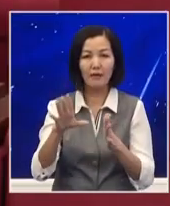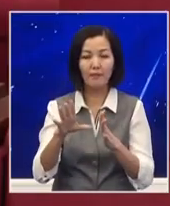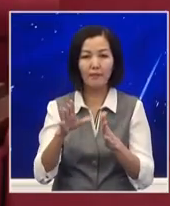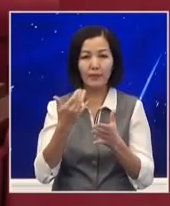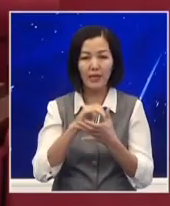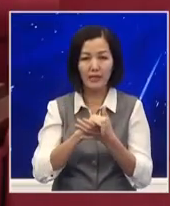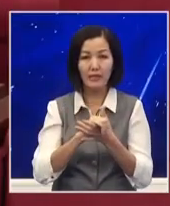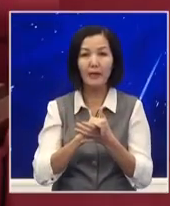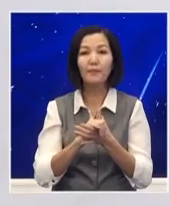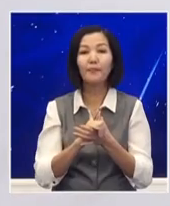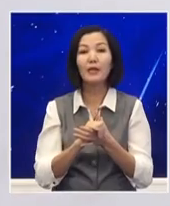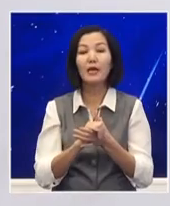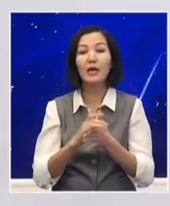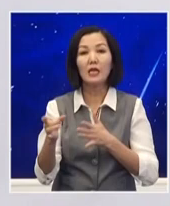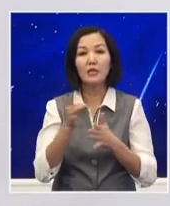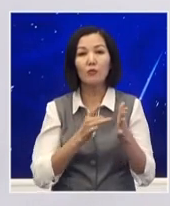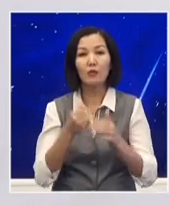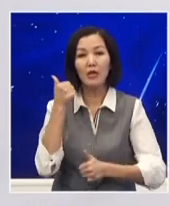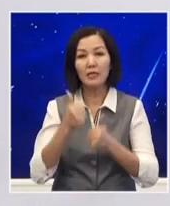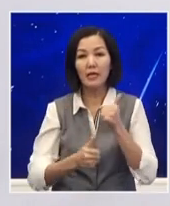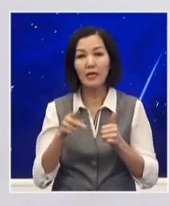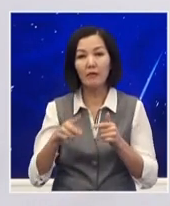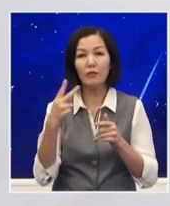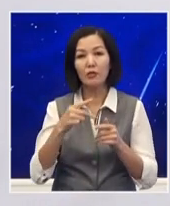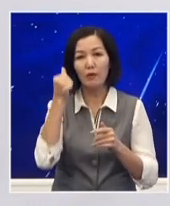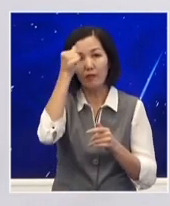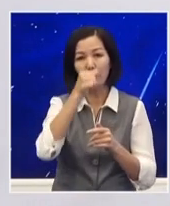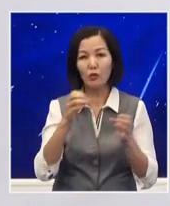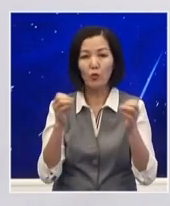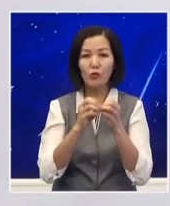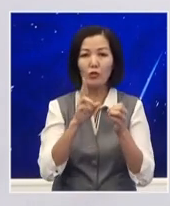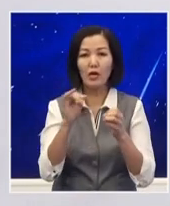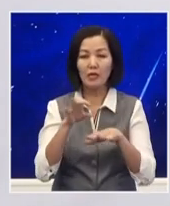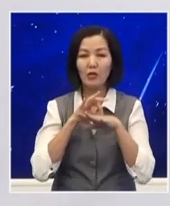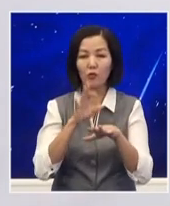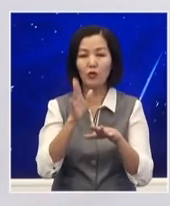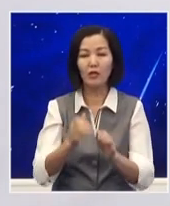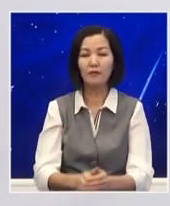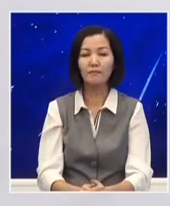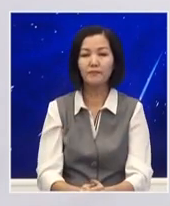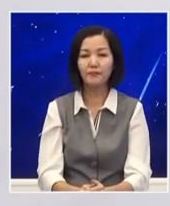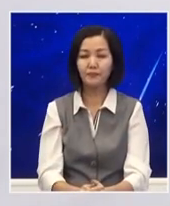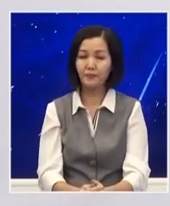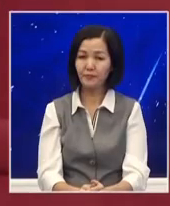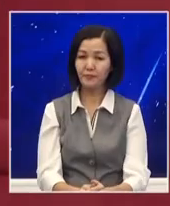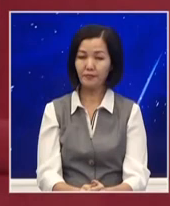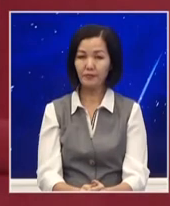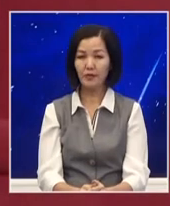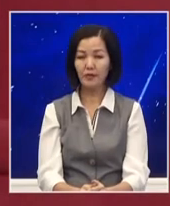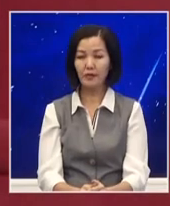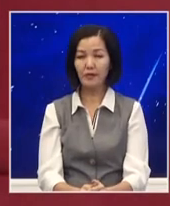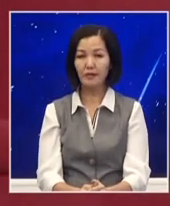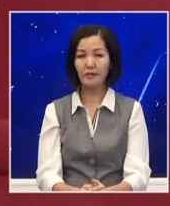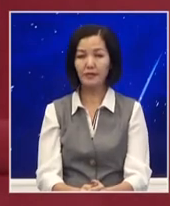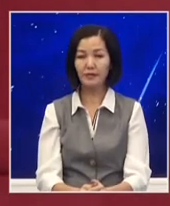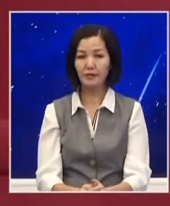таныды. Айта кетейік, бұл республикалық саяси дода 2021 жылы 10 қаңтарда өтеді. Опыт,